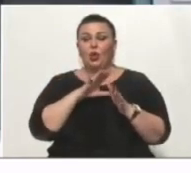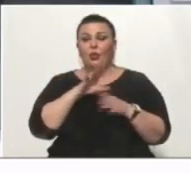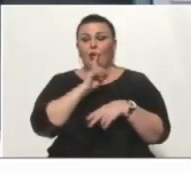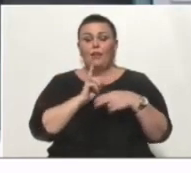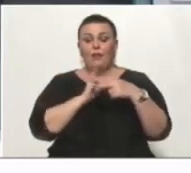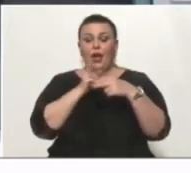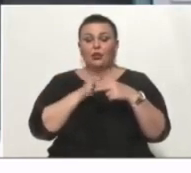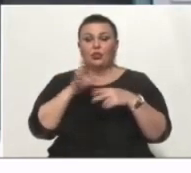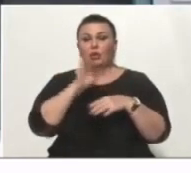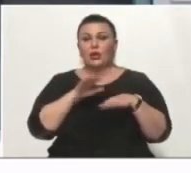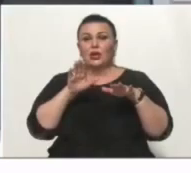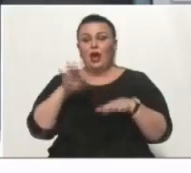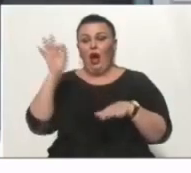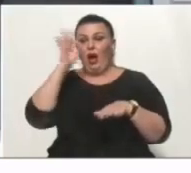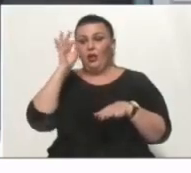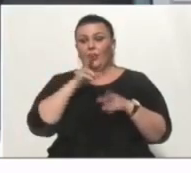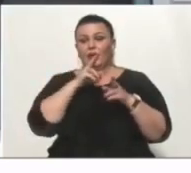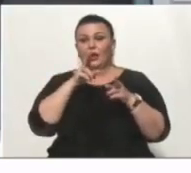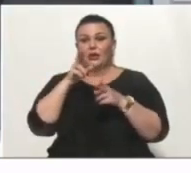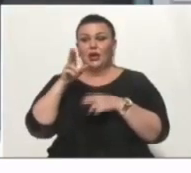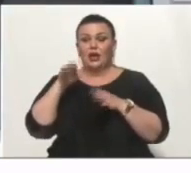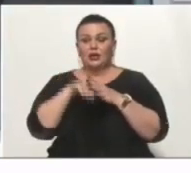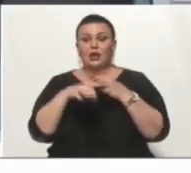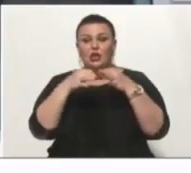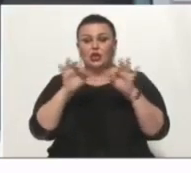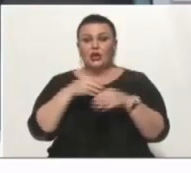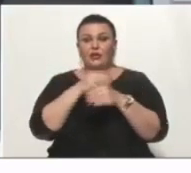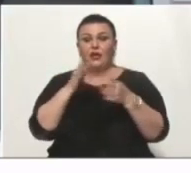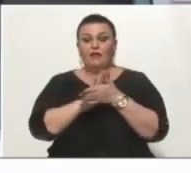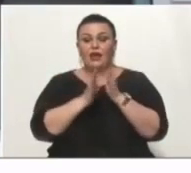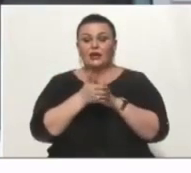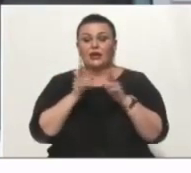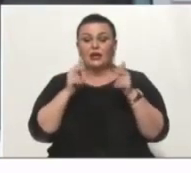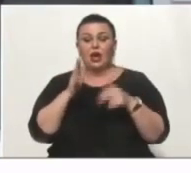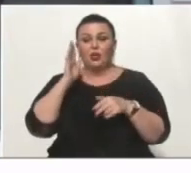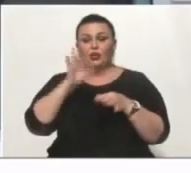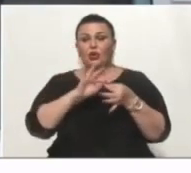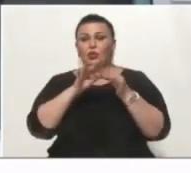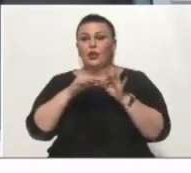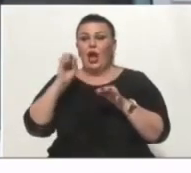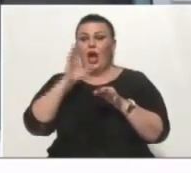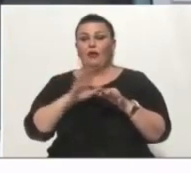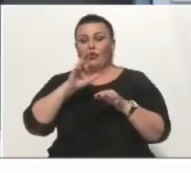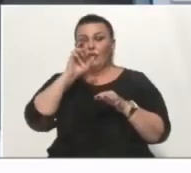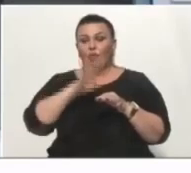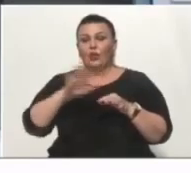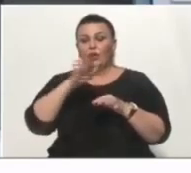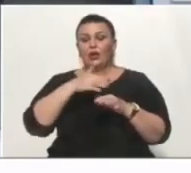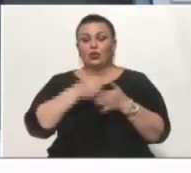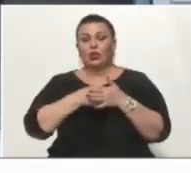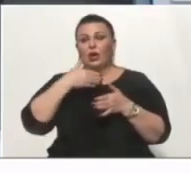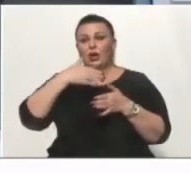məhdud yerlərə almanların səyahətinə hələ ki icazə verilir. Vəziyyət necə olacaq? Ümumilikdə Avropa ölkələrində yaya